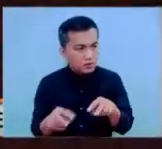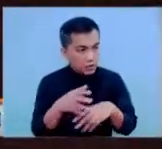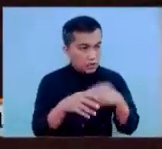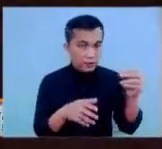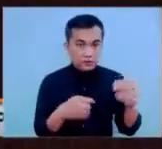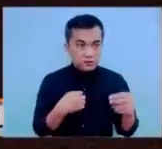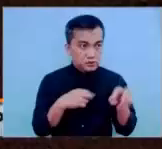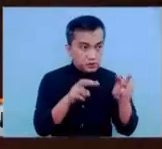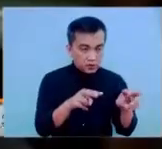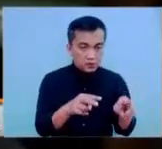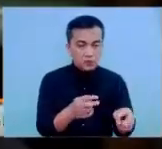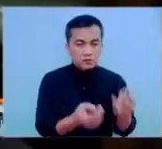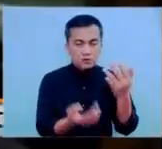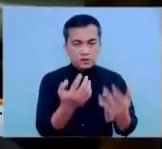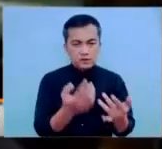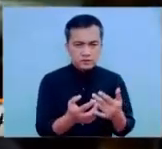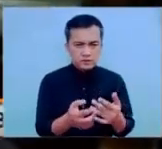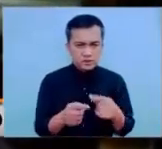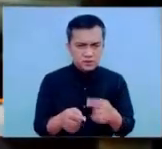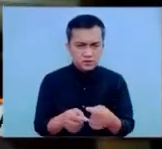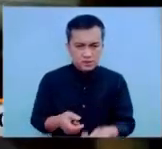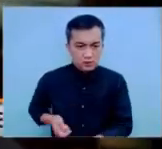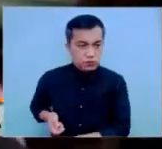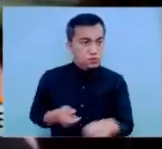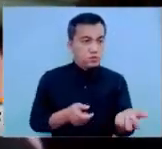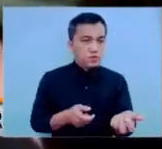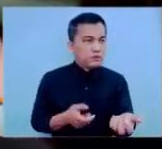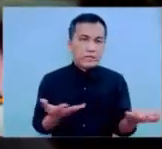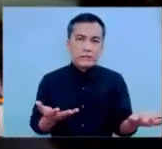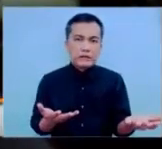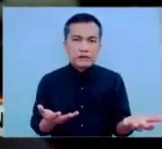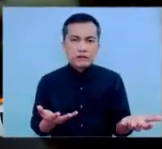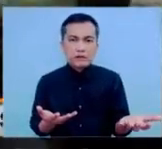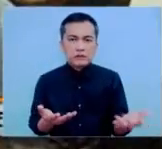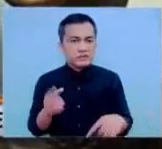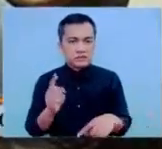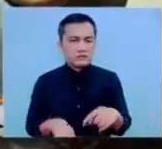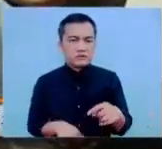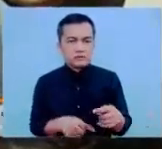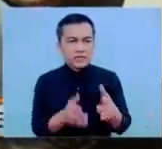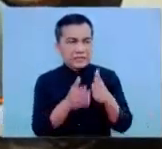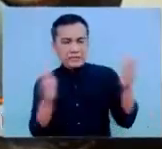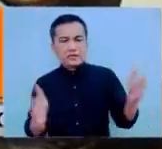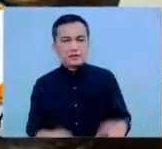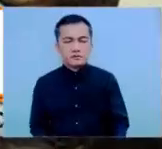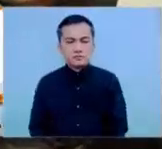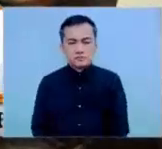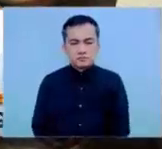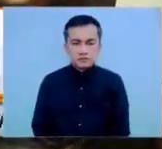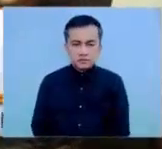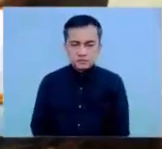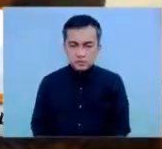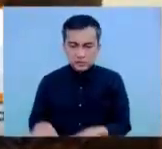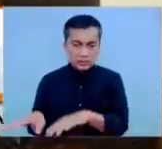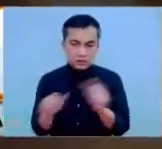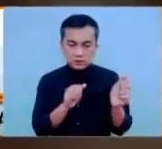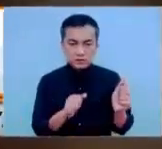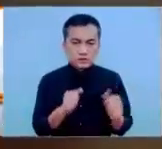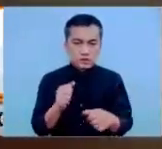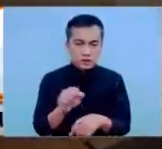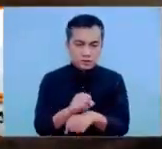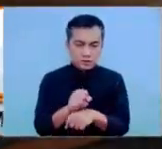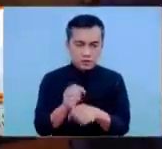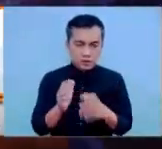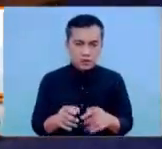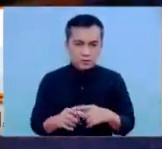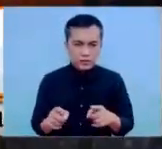makina, dali, nagdala ko ng first indicer, wala na, dinamagapan po eh. Nakalikas naman agad ang mga empleyado. Pero